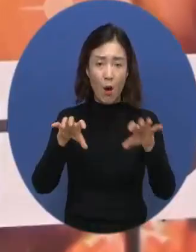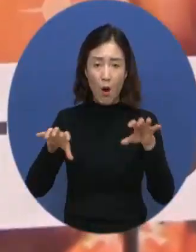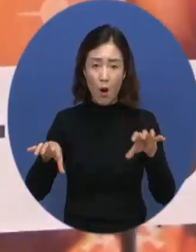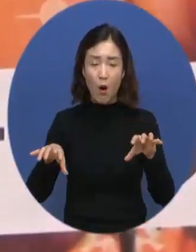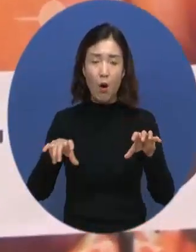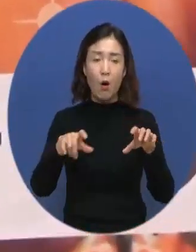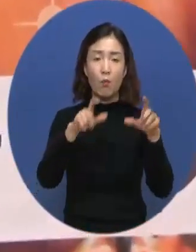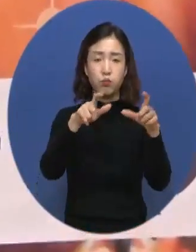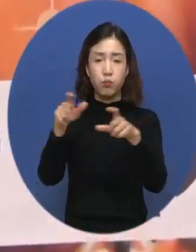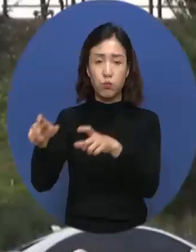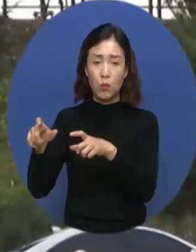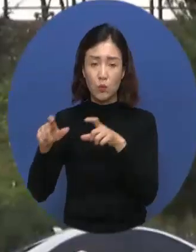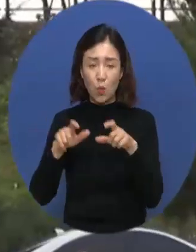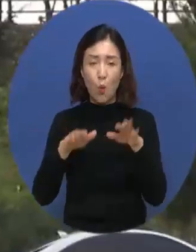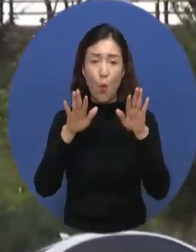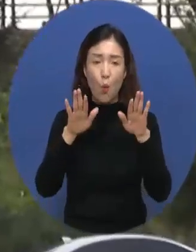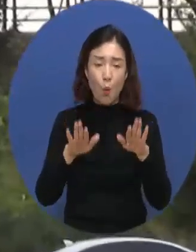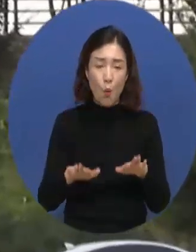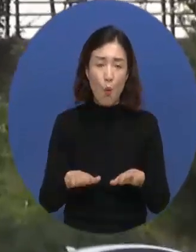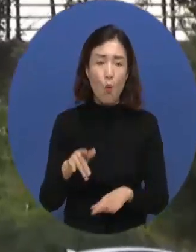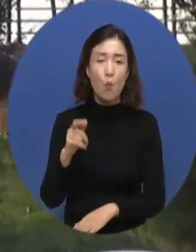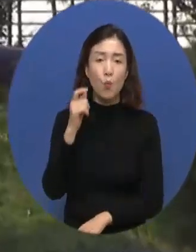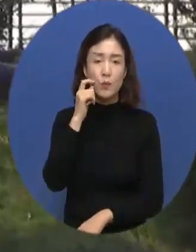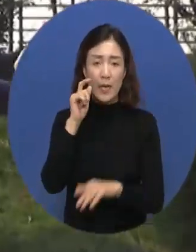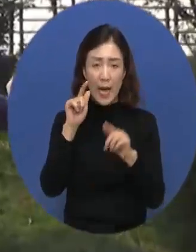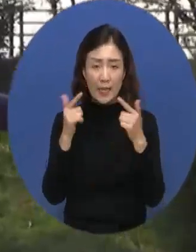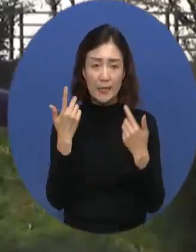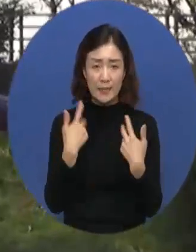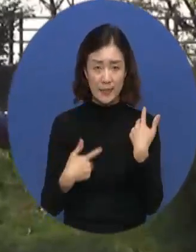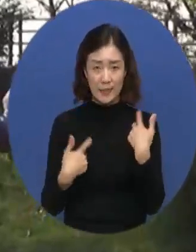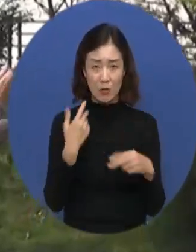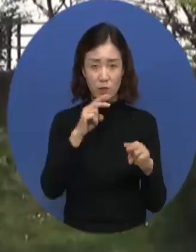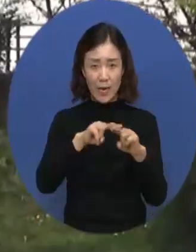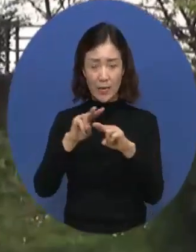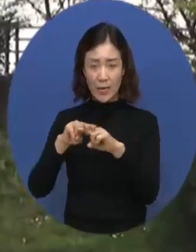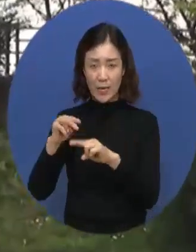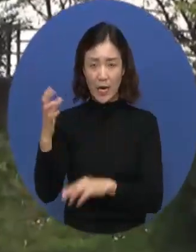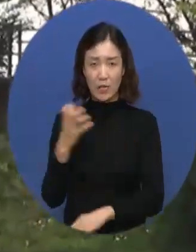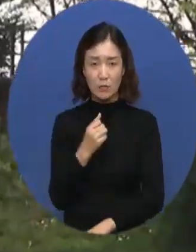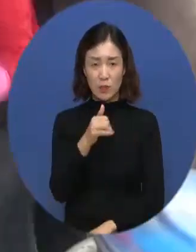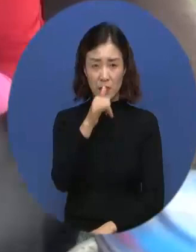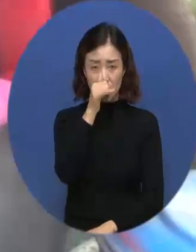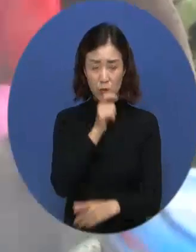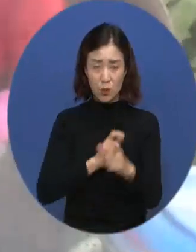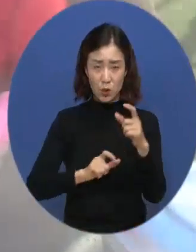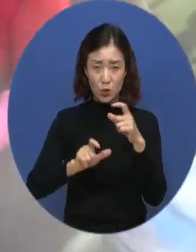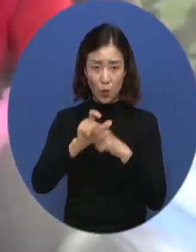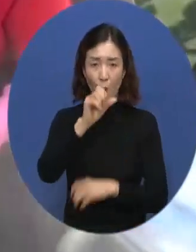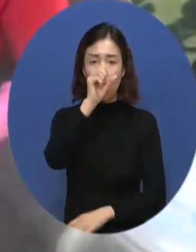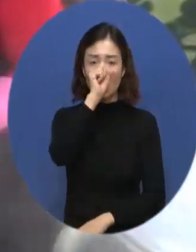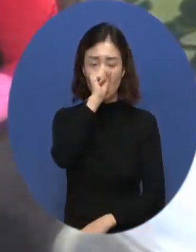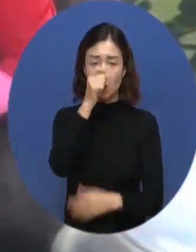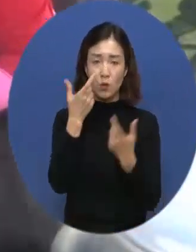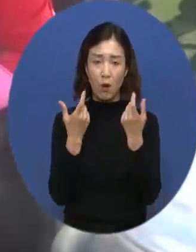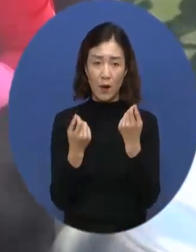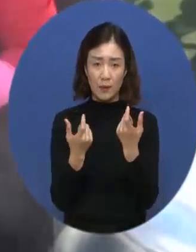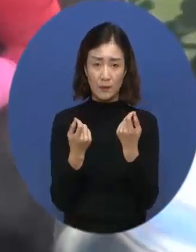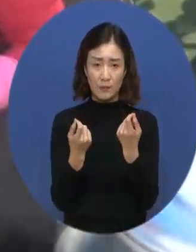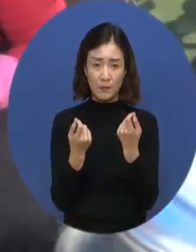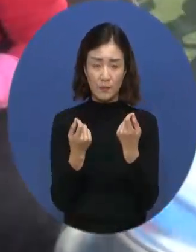여러 지역에서 오늘 못지않게 즐거운 자리를 가질 수 있으면 더 바랄 나위가 없을 것